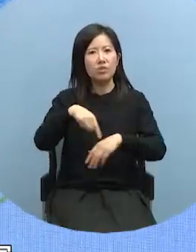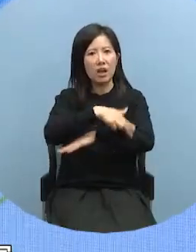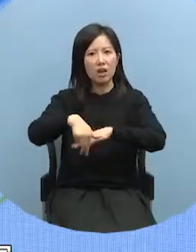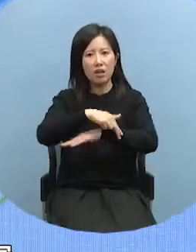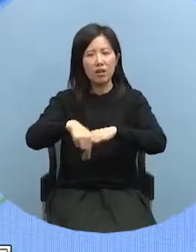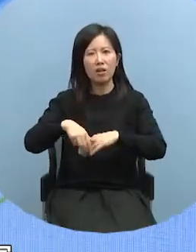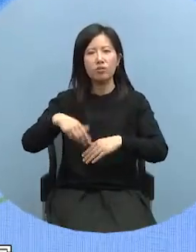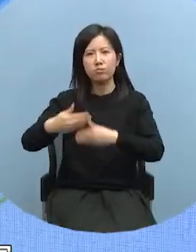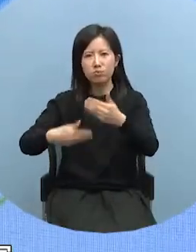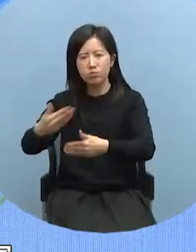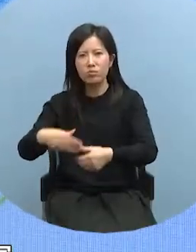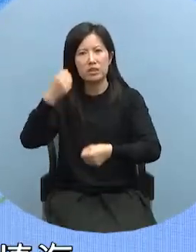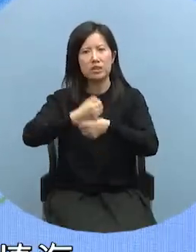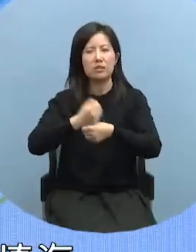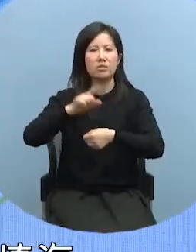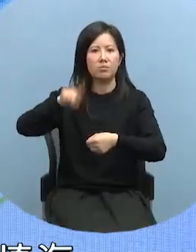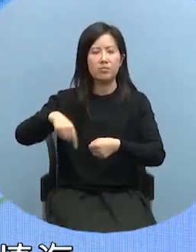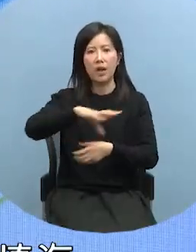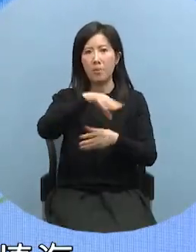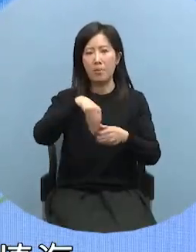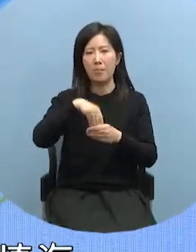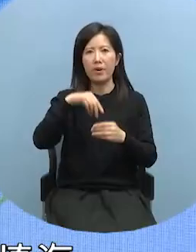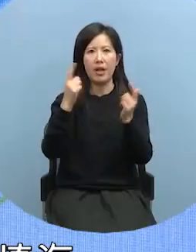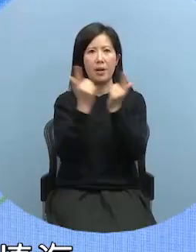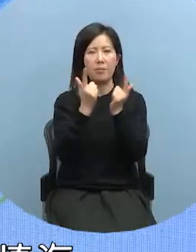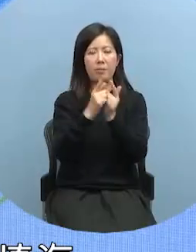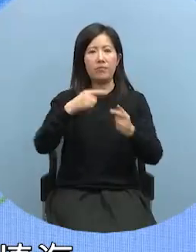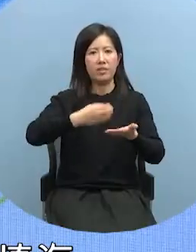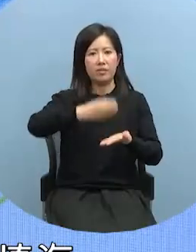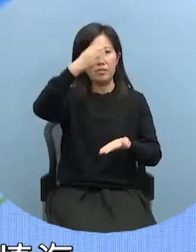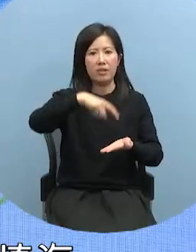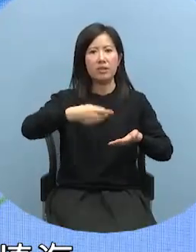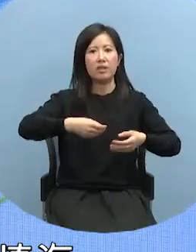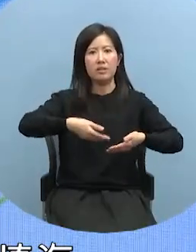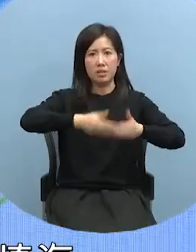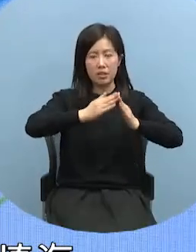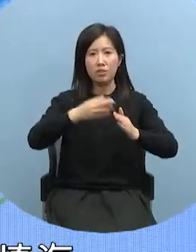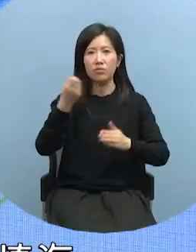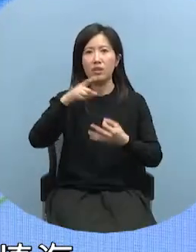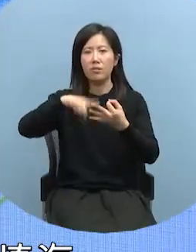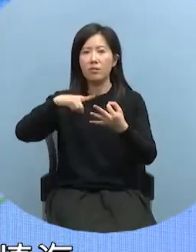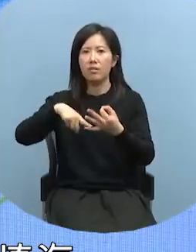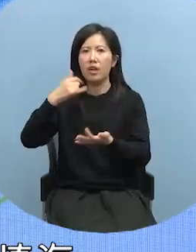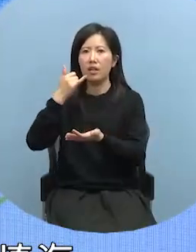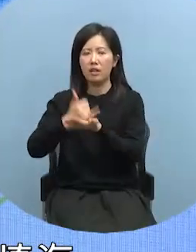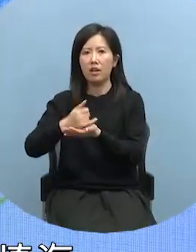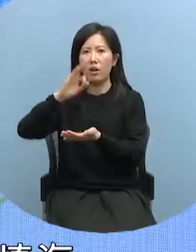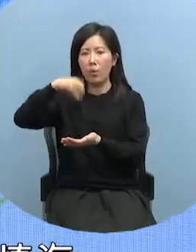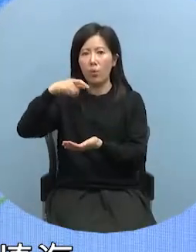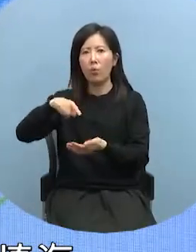圖逐步去落實，包括北部都會區嘅建設同埋交椅洲嘅填